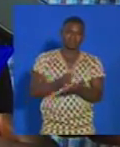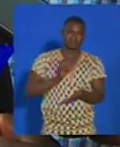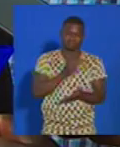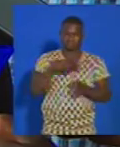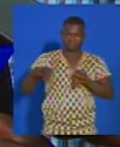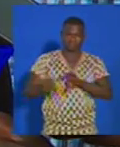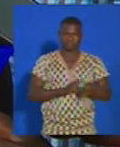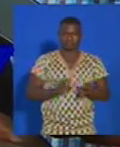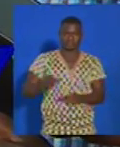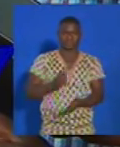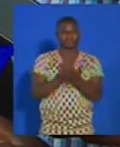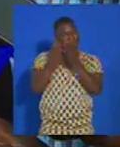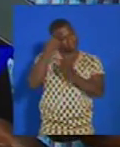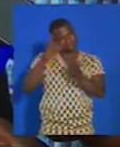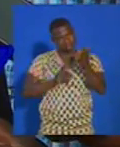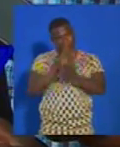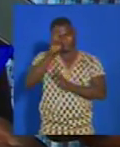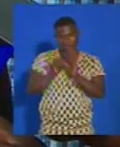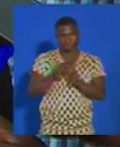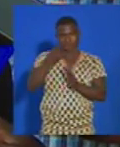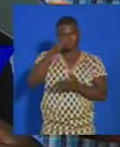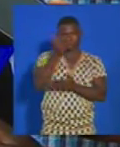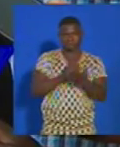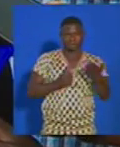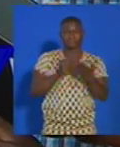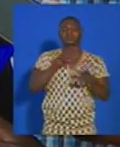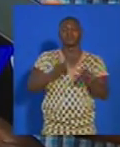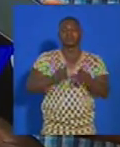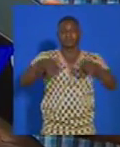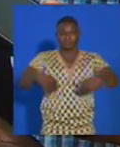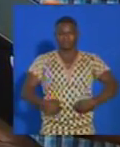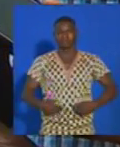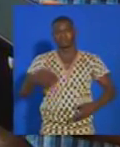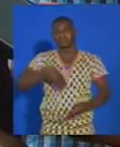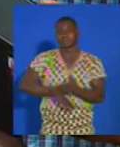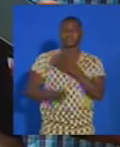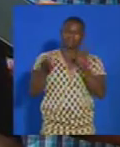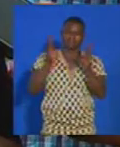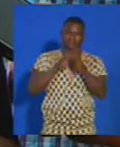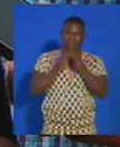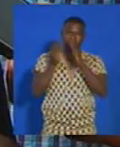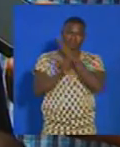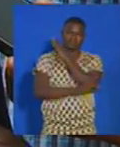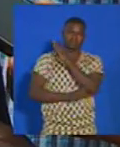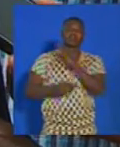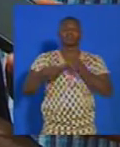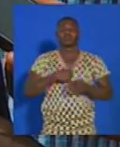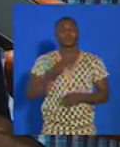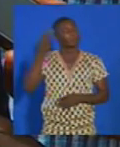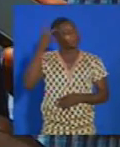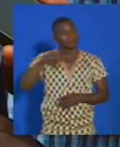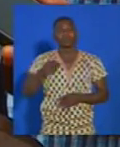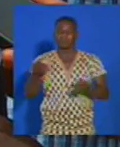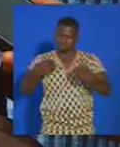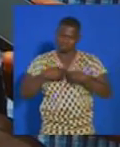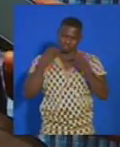l'appui pour le développement de l'artisanat et aussi des jeunes dans votre ville, dans la ville de Kudugu. Je pense qu'on a